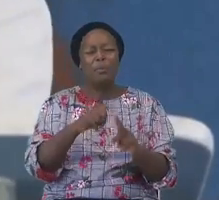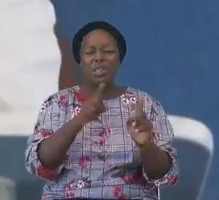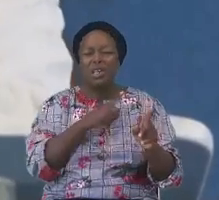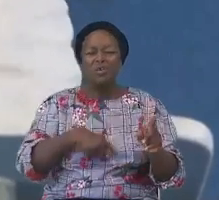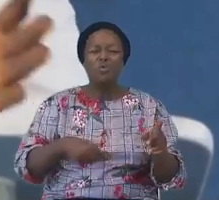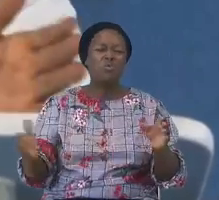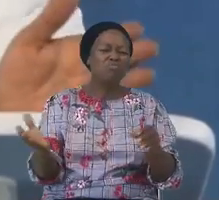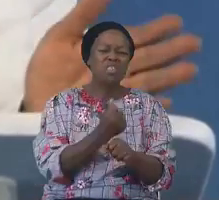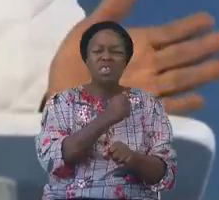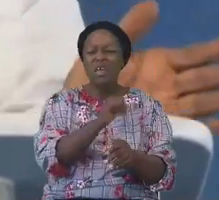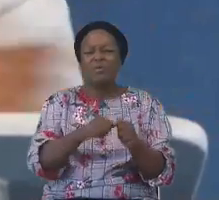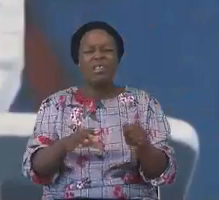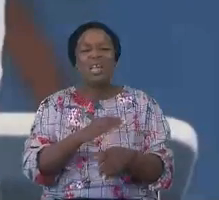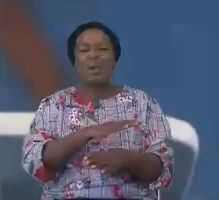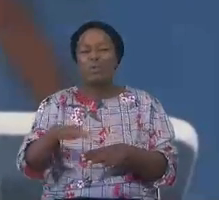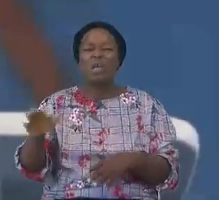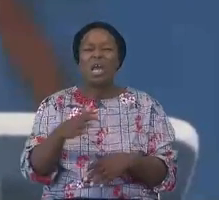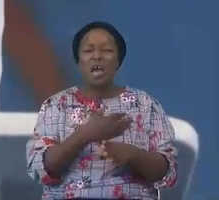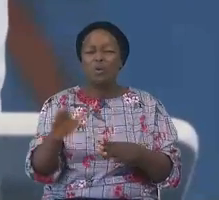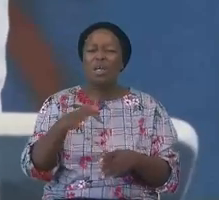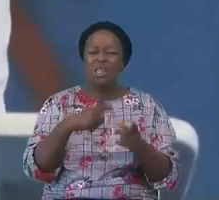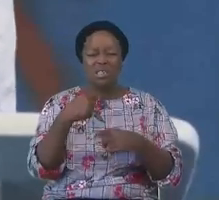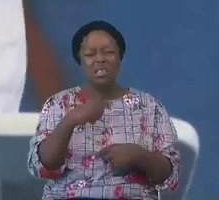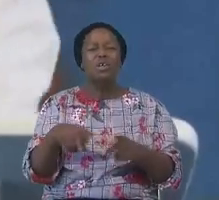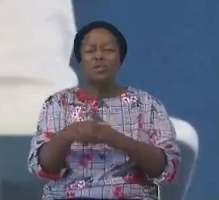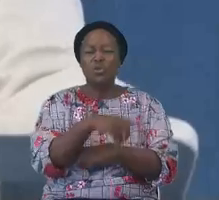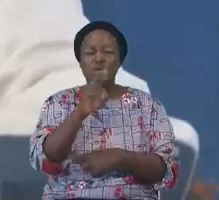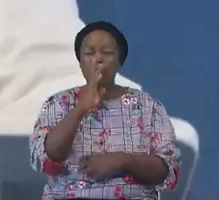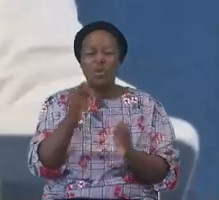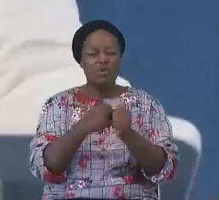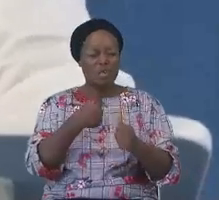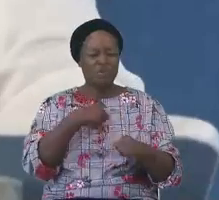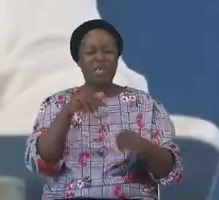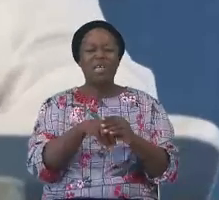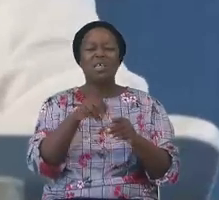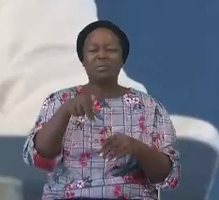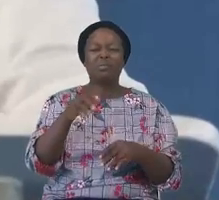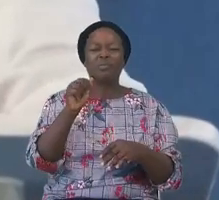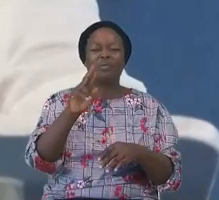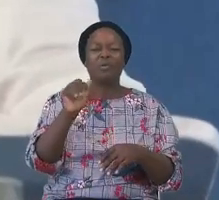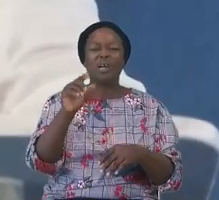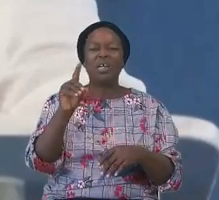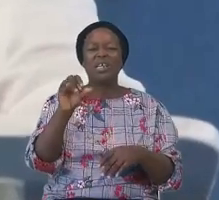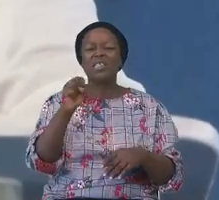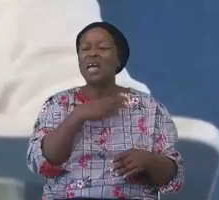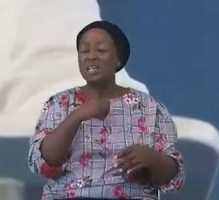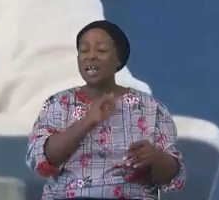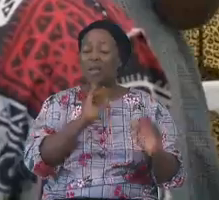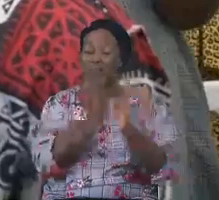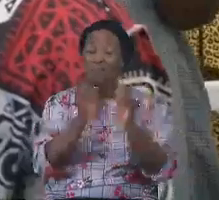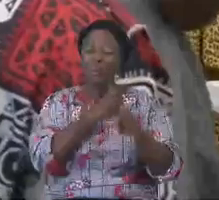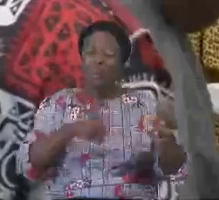Il n'y a pas de temps pour cela. Le Seigneur a tout balayé. Il a dit, aujourd'hui, tu seras avec moi